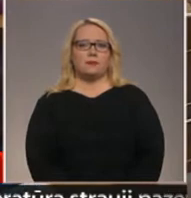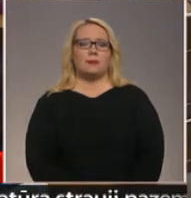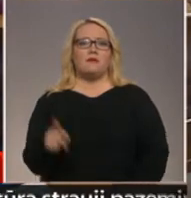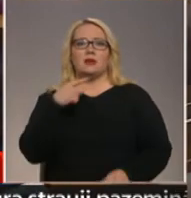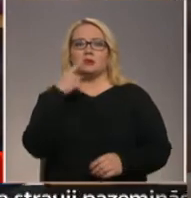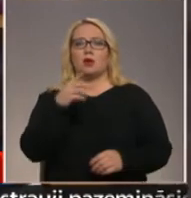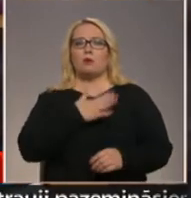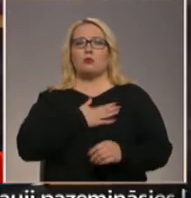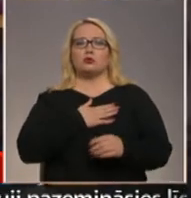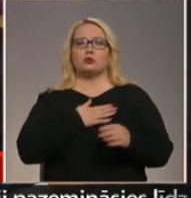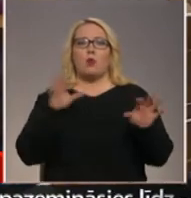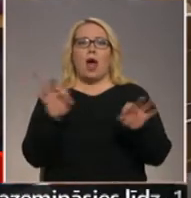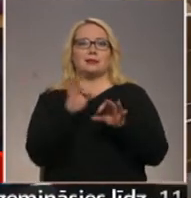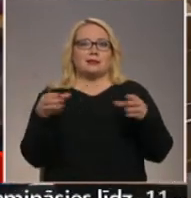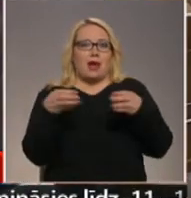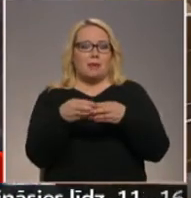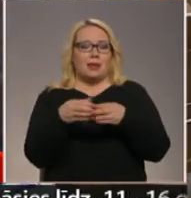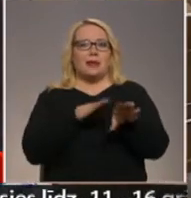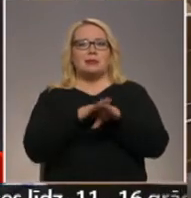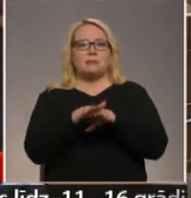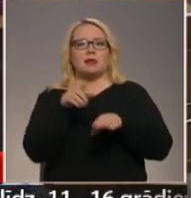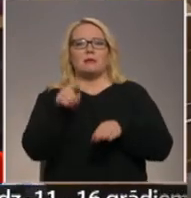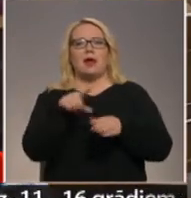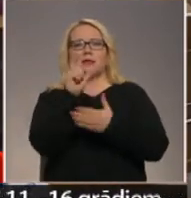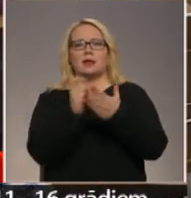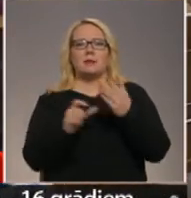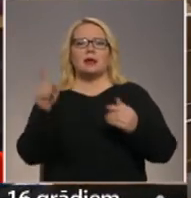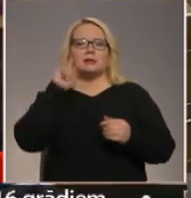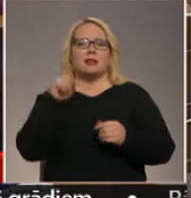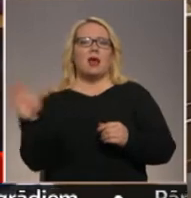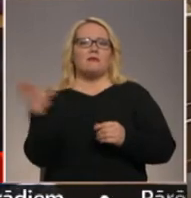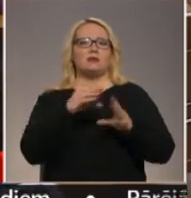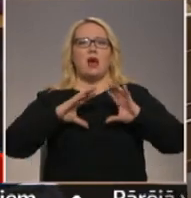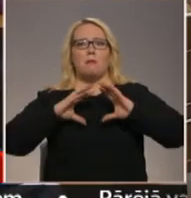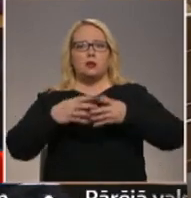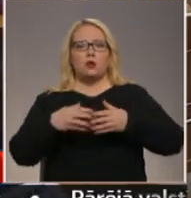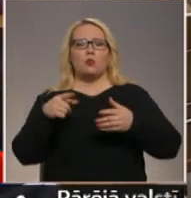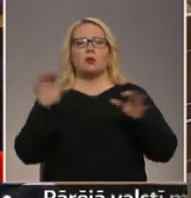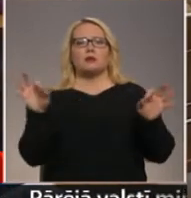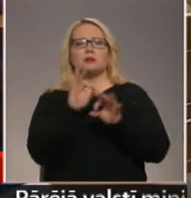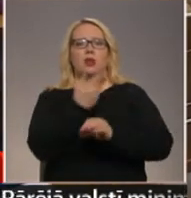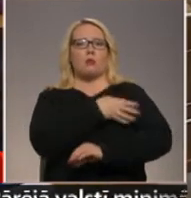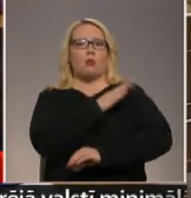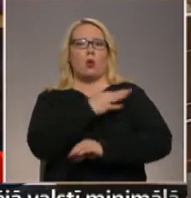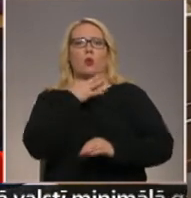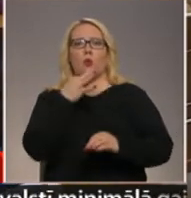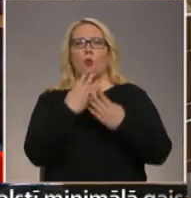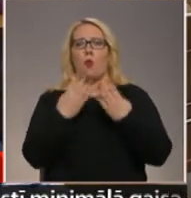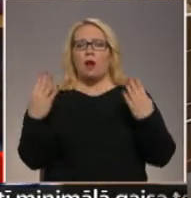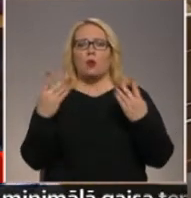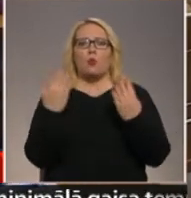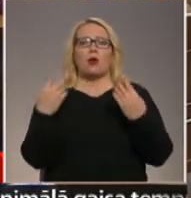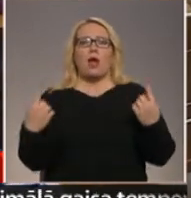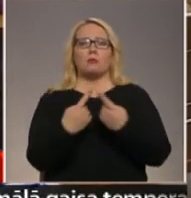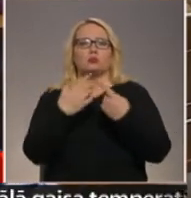Mūsu ansamblī mēs izvēlamies izpildīt tās dziesmas, kas ir zināmas visā pasaulē, gan tās, kuras dzied poļu kori un kuras atbilst mūsu